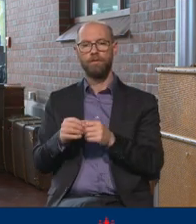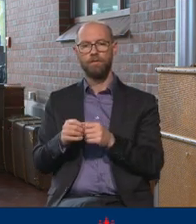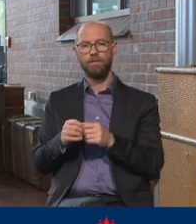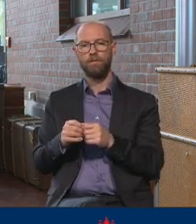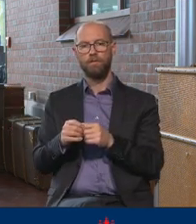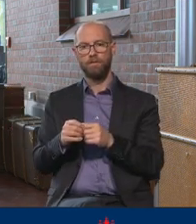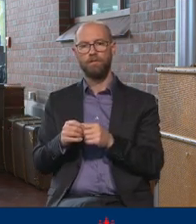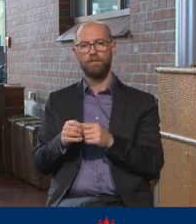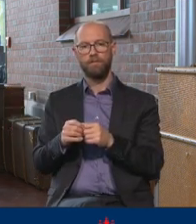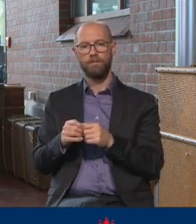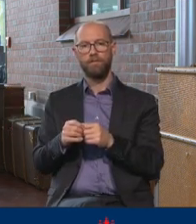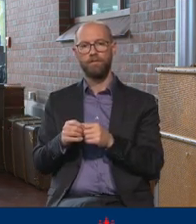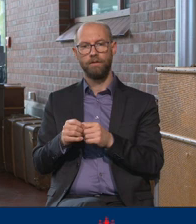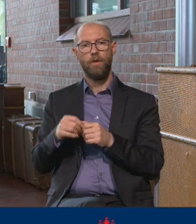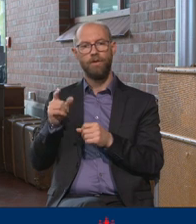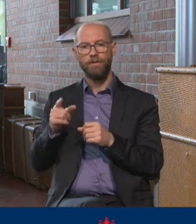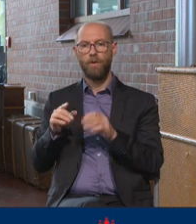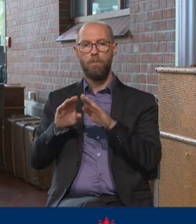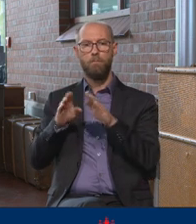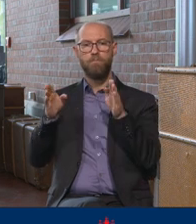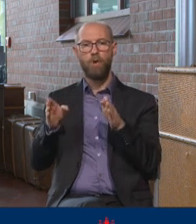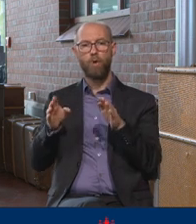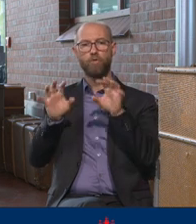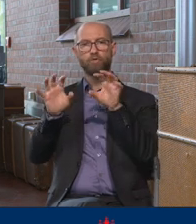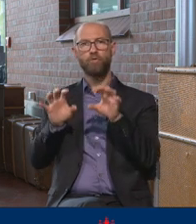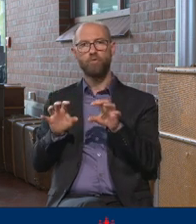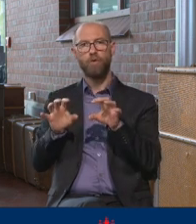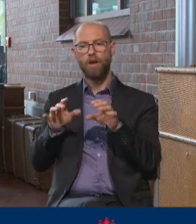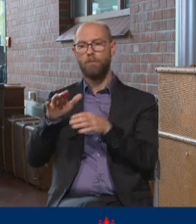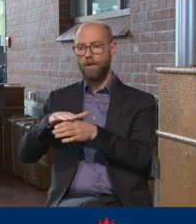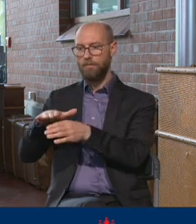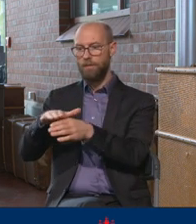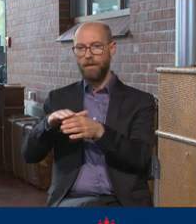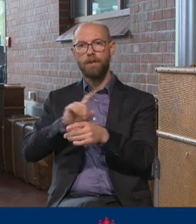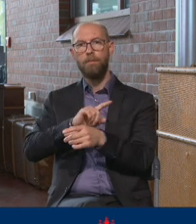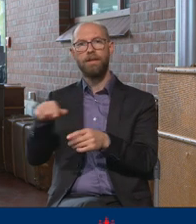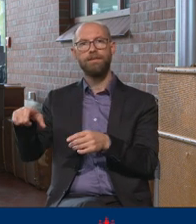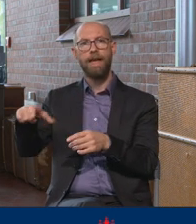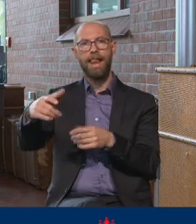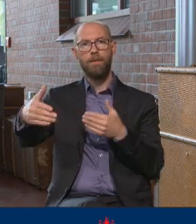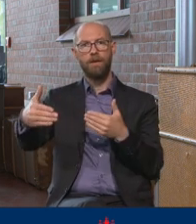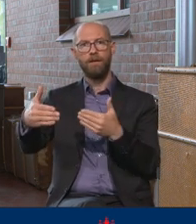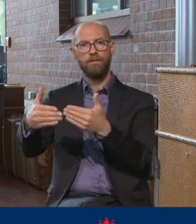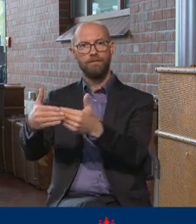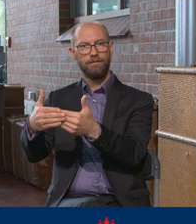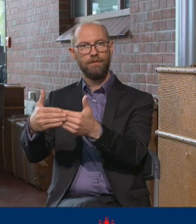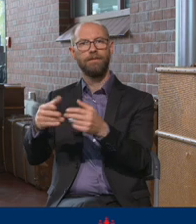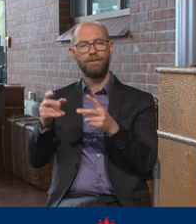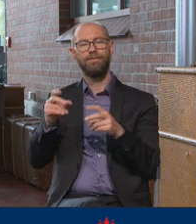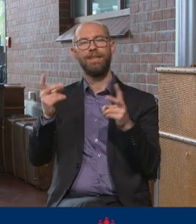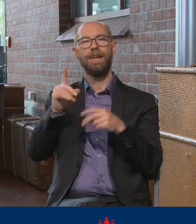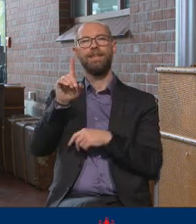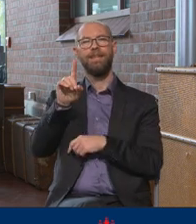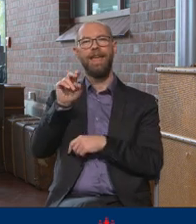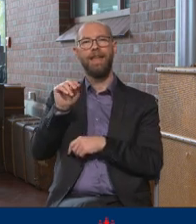auf also wir führen diese blog hafte struktur weiter fort und führen diese an die elbe heran das ist ein ähnliches bild wie sie es